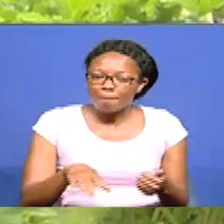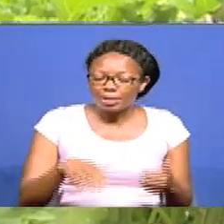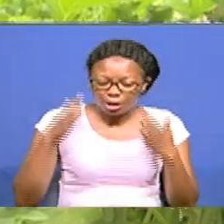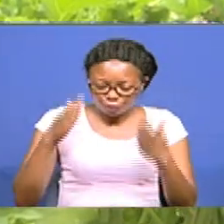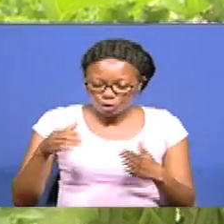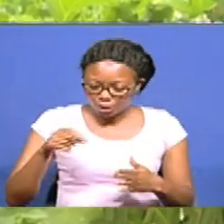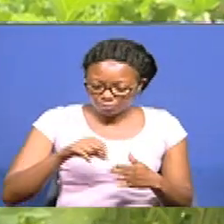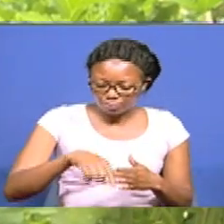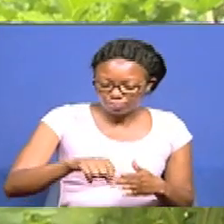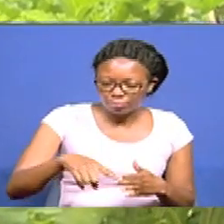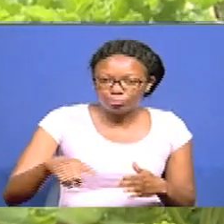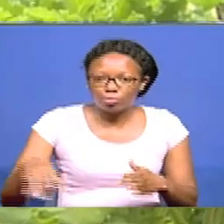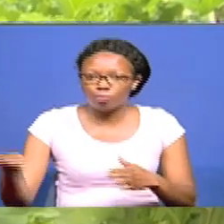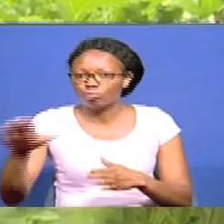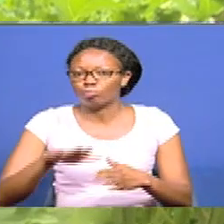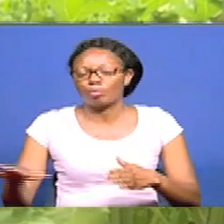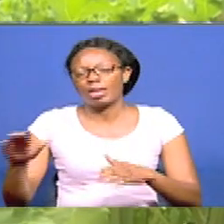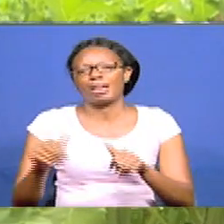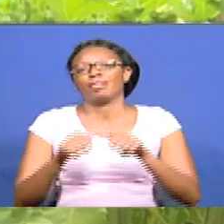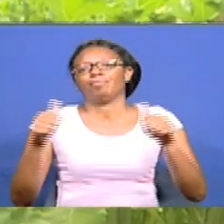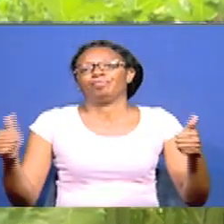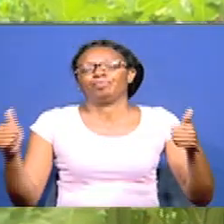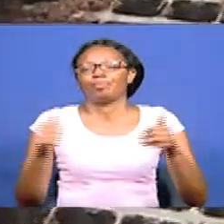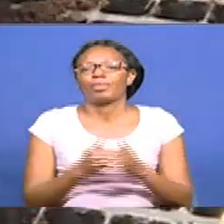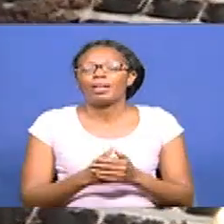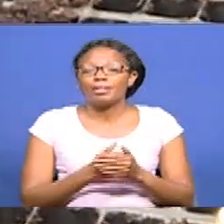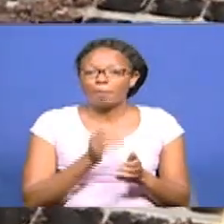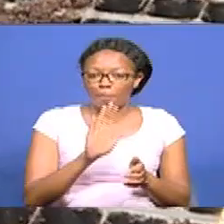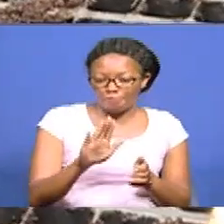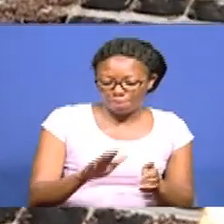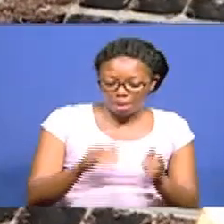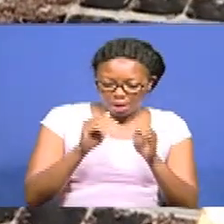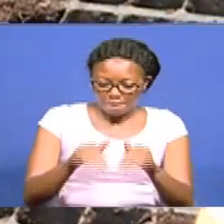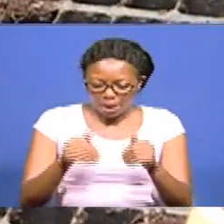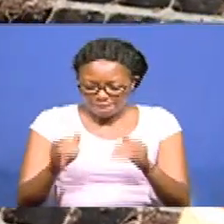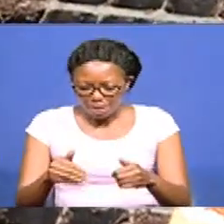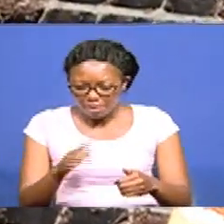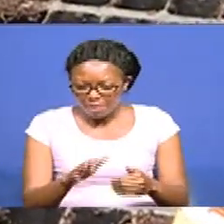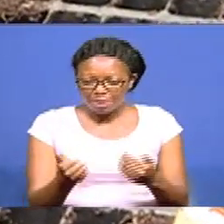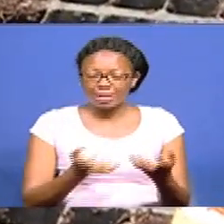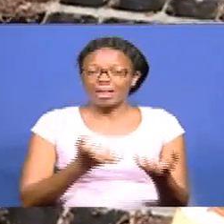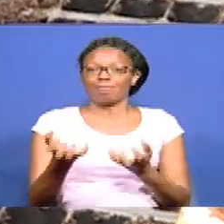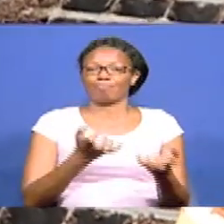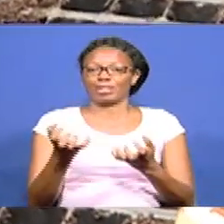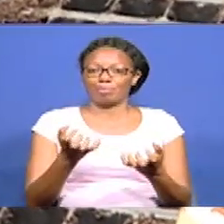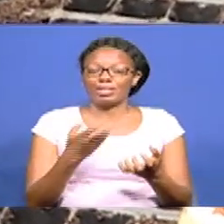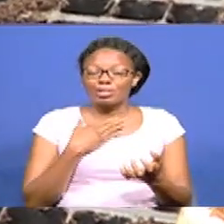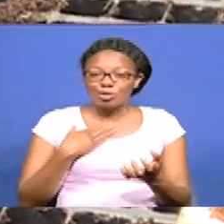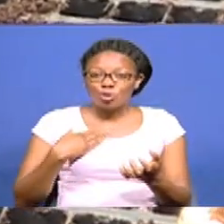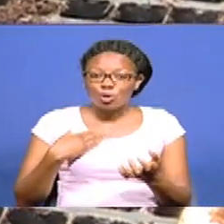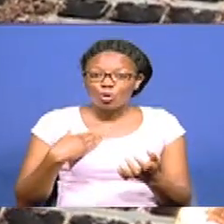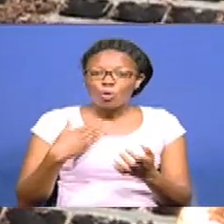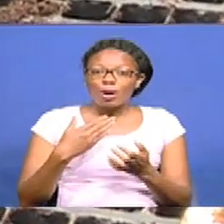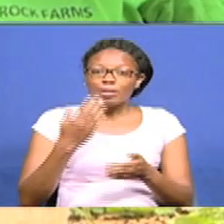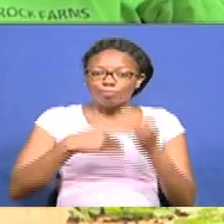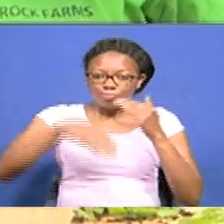ama kazi yoyote ile, ili uifanye vizuri na ufanikiwe, lazima uwe na ujuzi kuihusu. Ndio maana